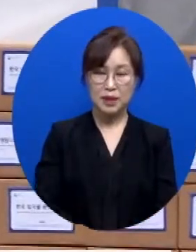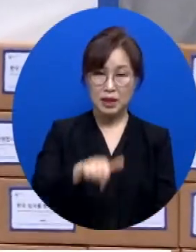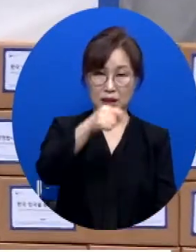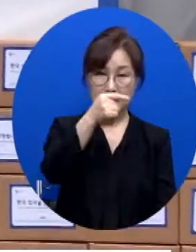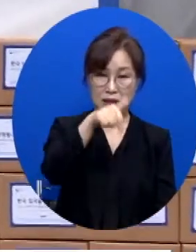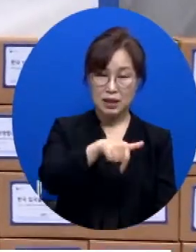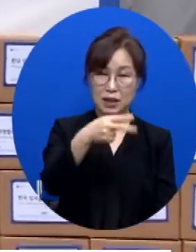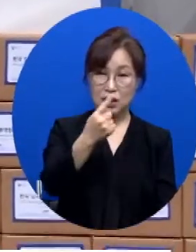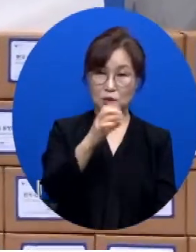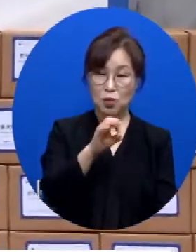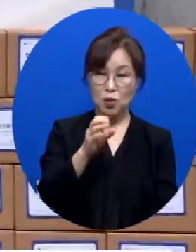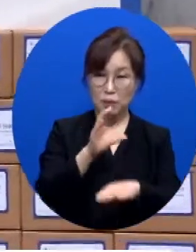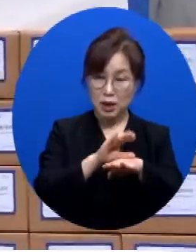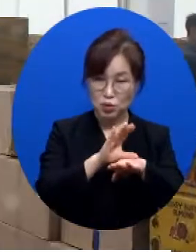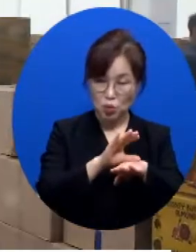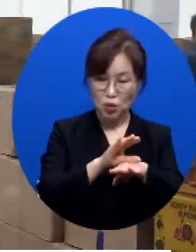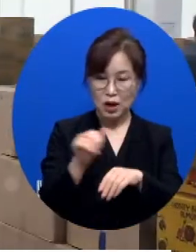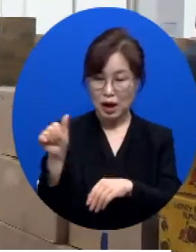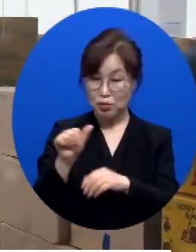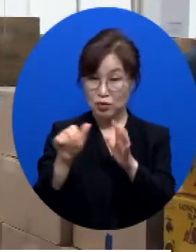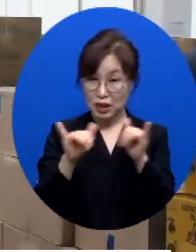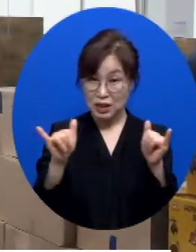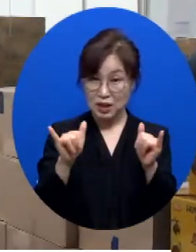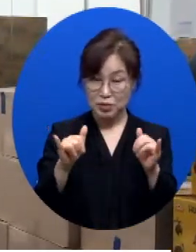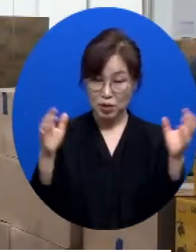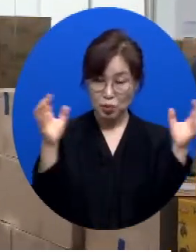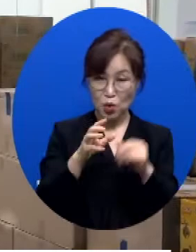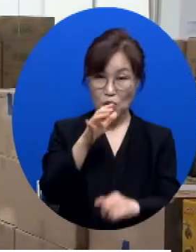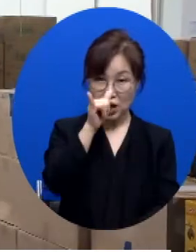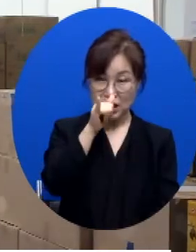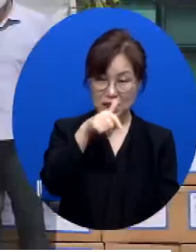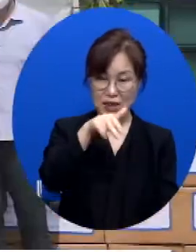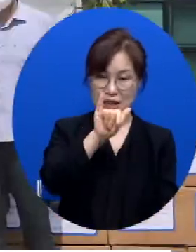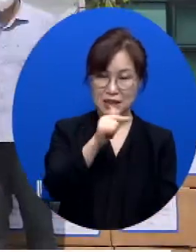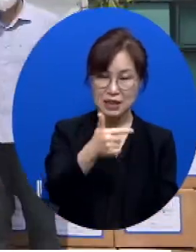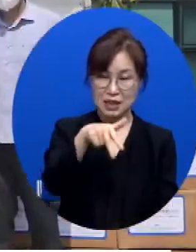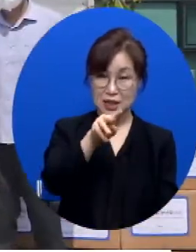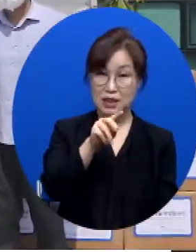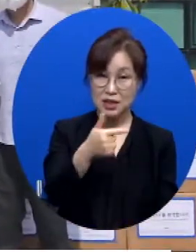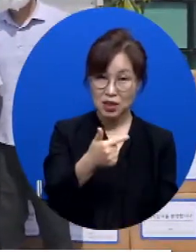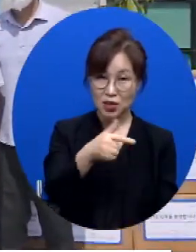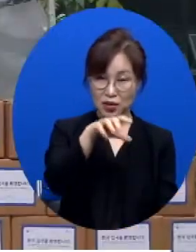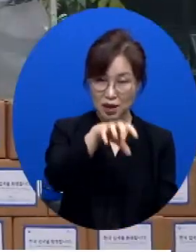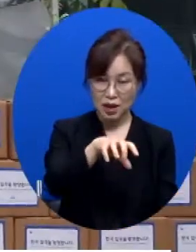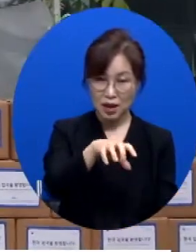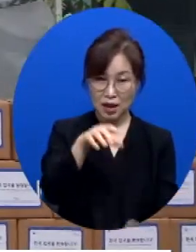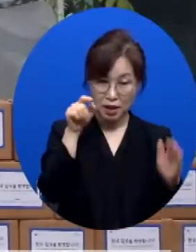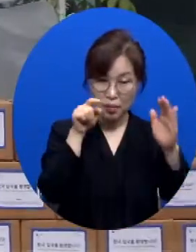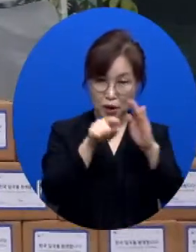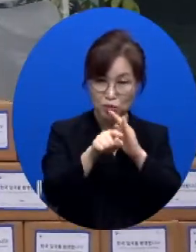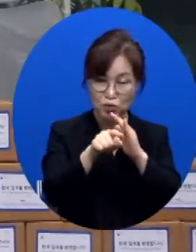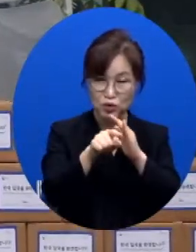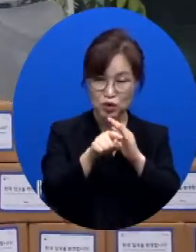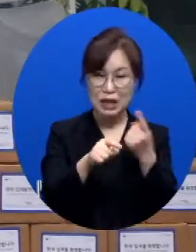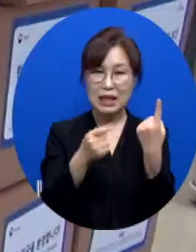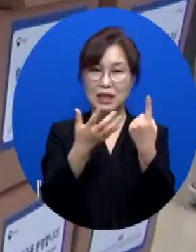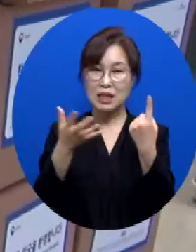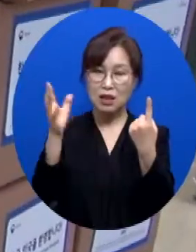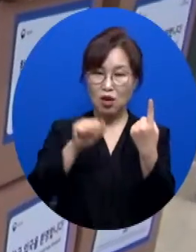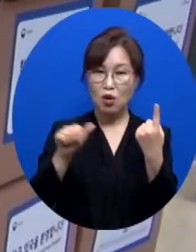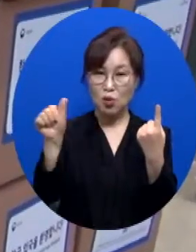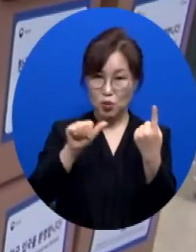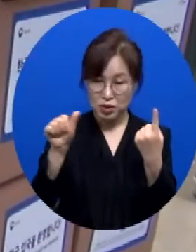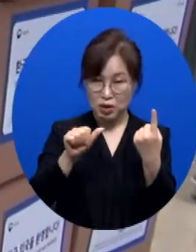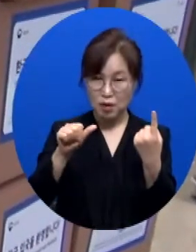극동방송은 아프간 특별 기여자들이 머물고 있는 충북 진천의 공무원 인재 개발원을 방문해 총 1억 5천여만